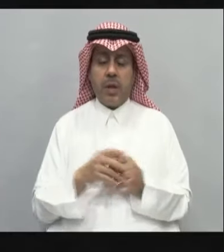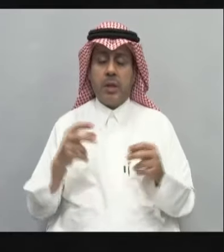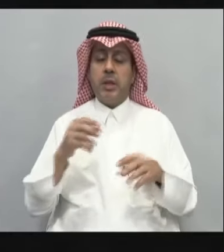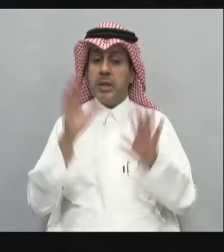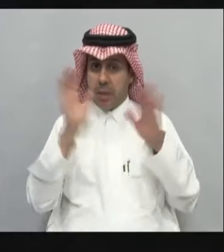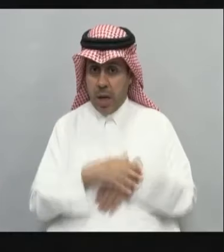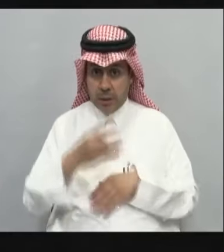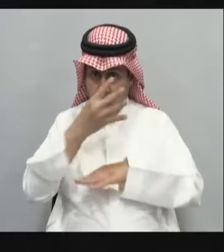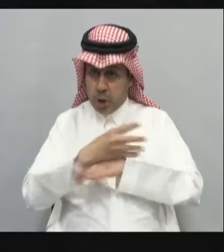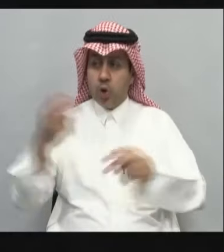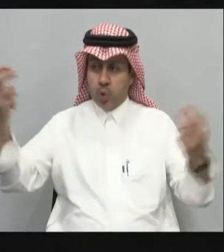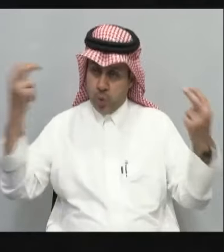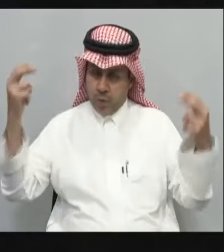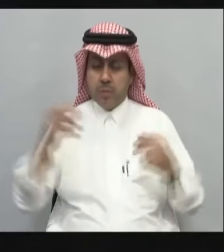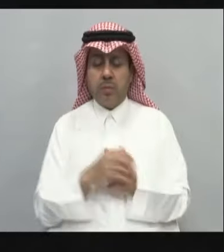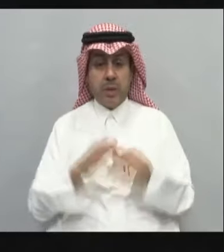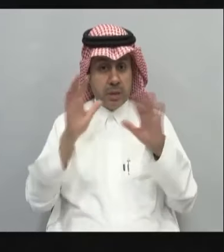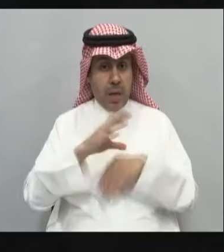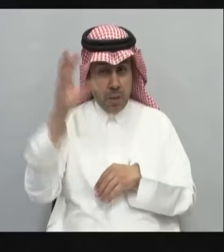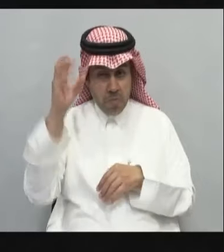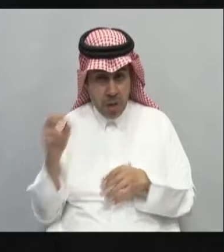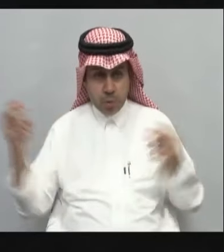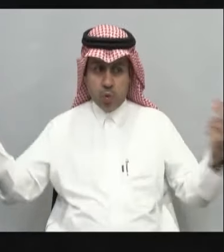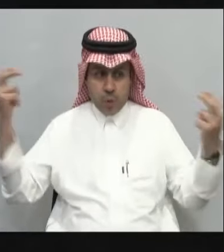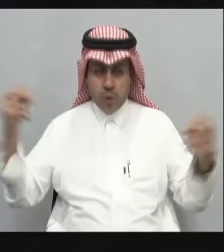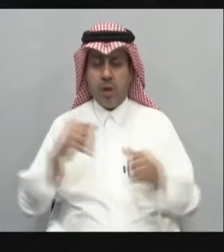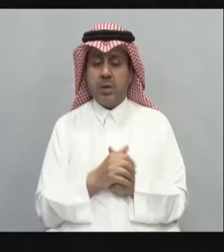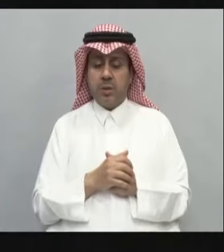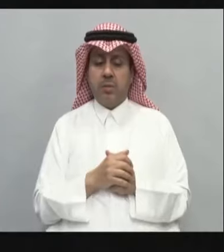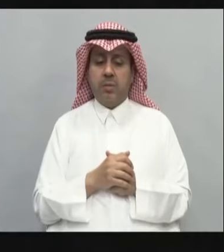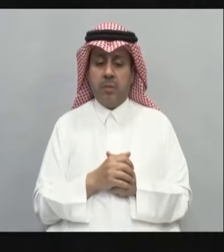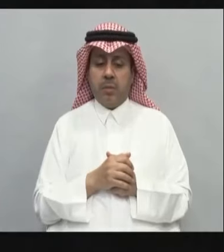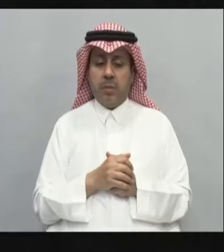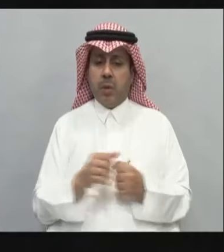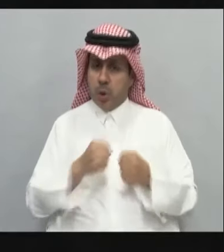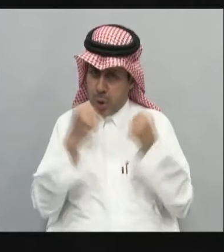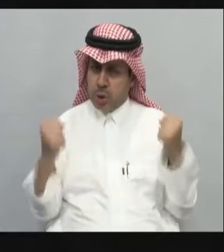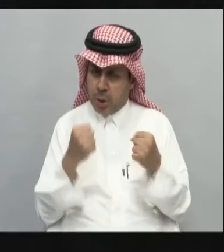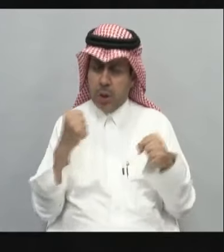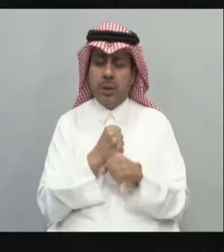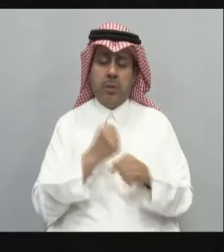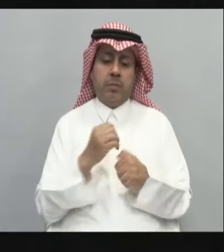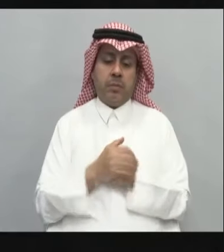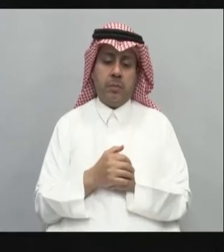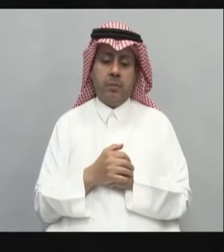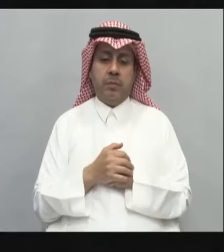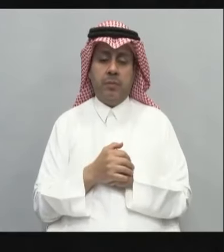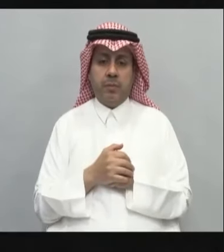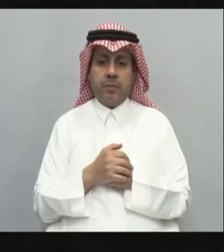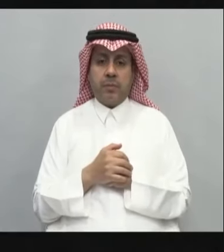العصر ثم ماذا المغرب هذان الصلوات هذه الصلوات يحرص على ادائها